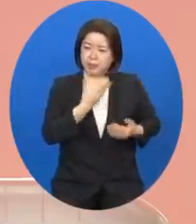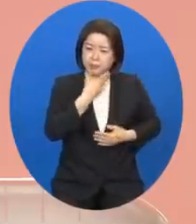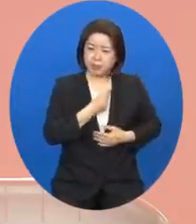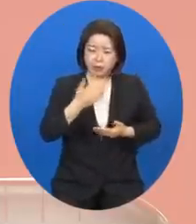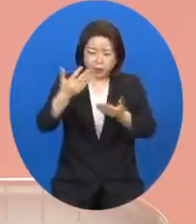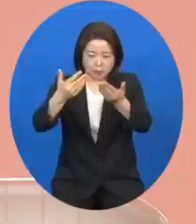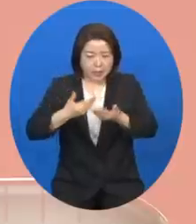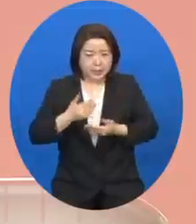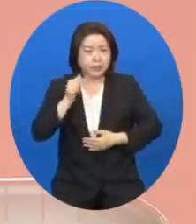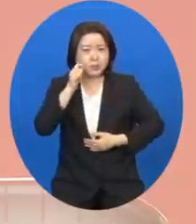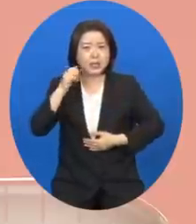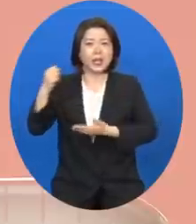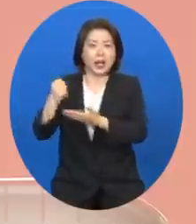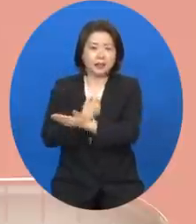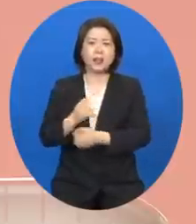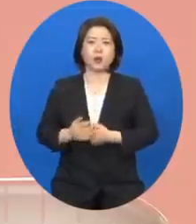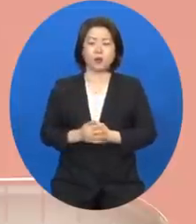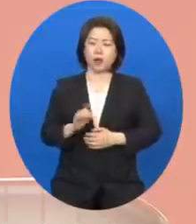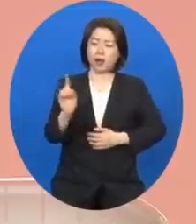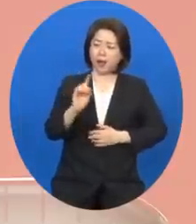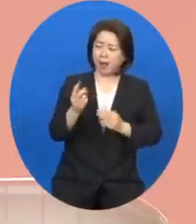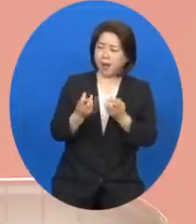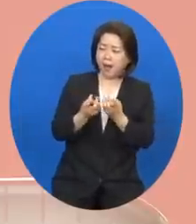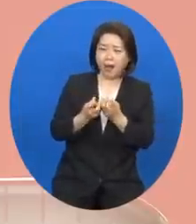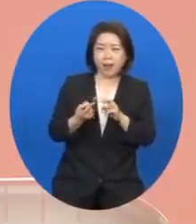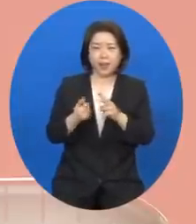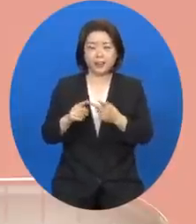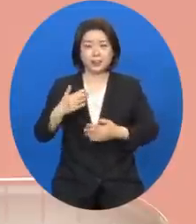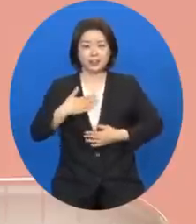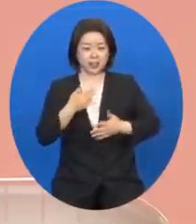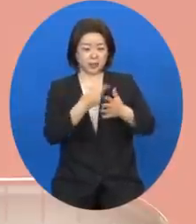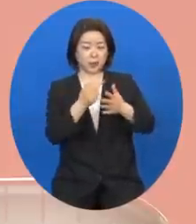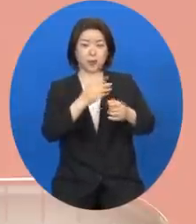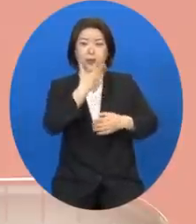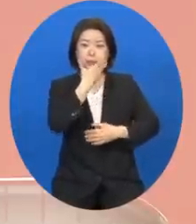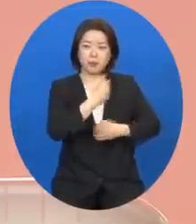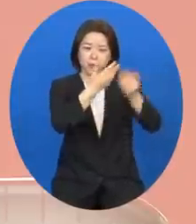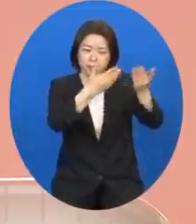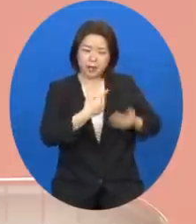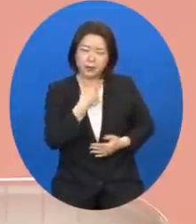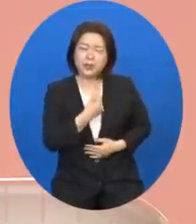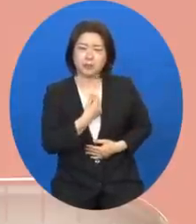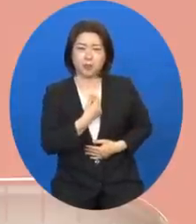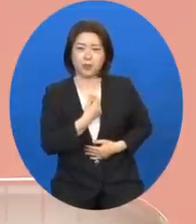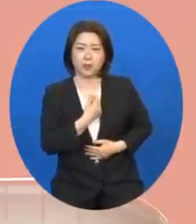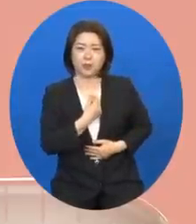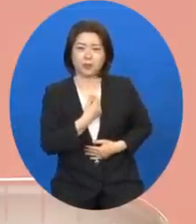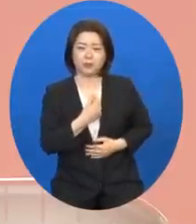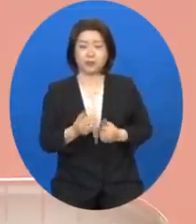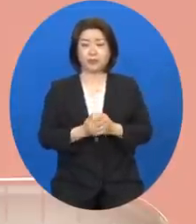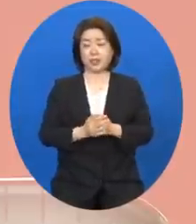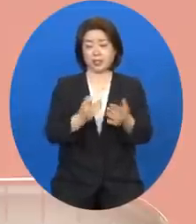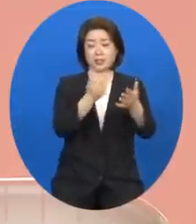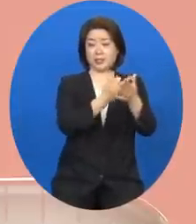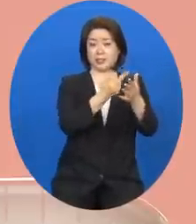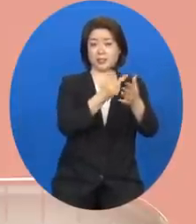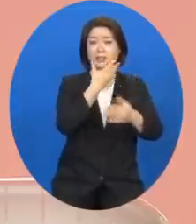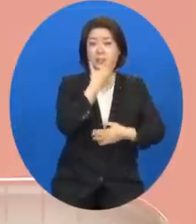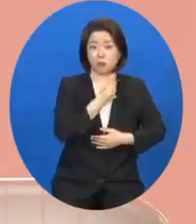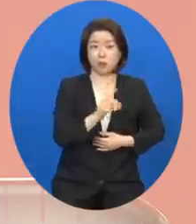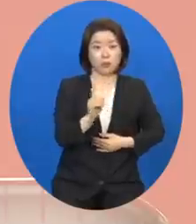안타까웠어요. 그래서 어떻게 됐었는지 자기가 장자 복을 받아야 되겠다. 그 장자 복이라는